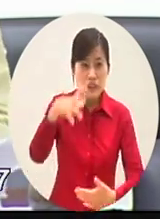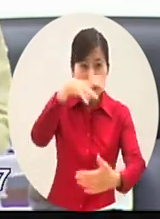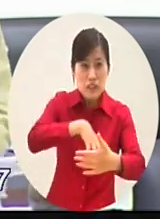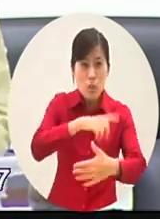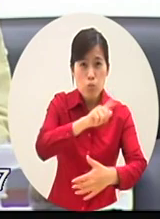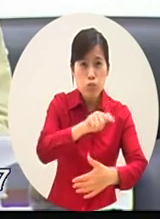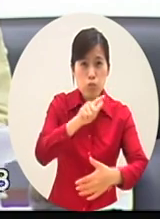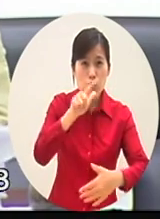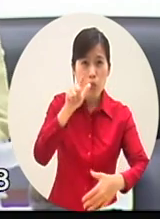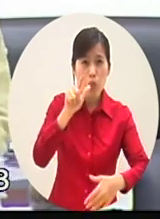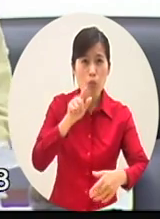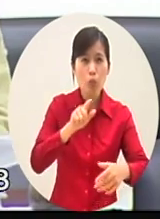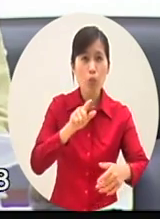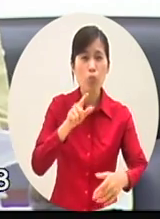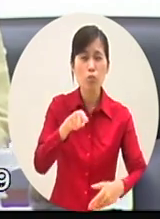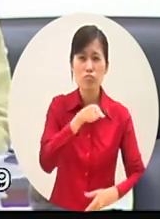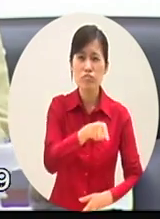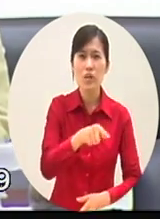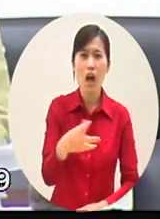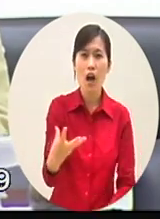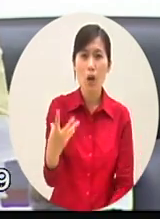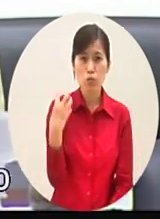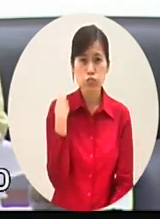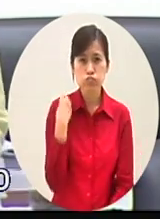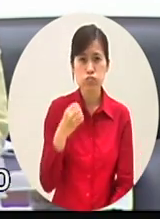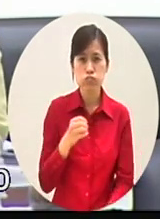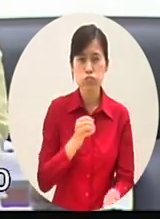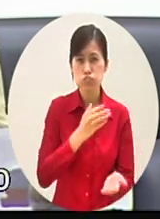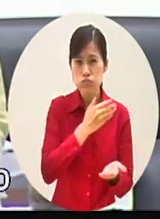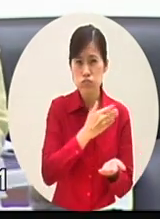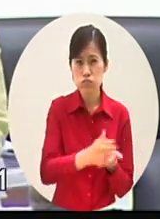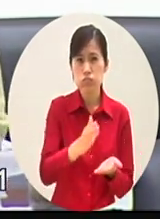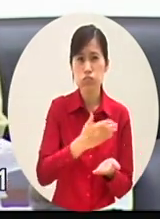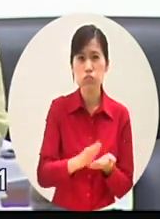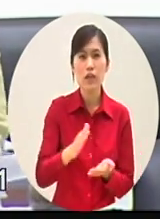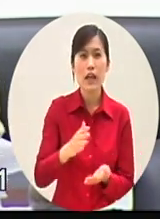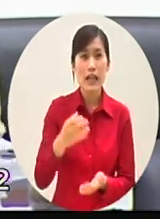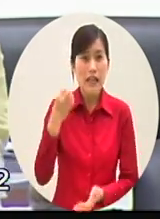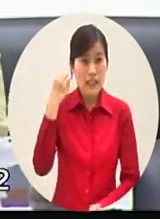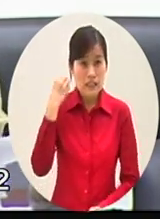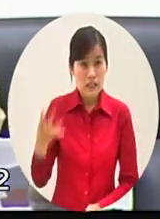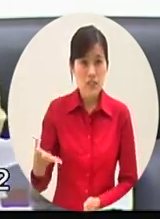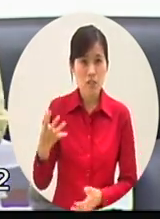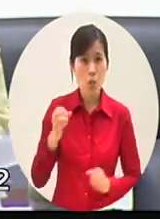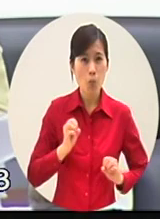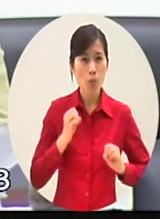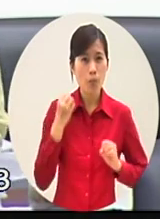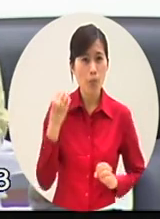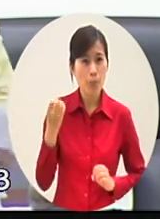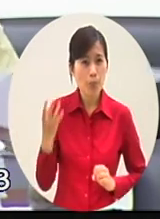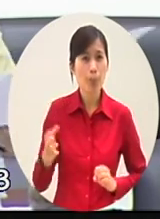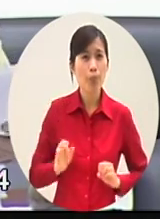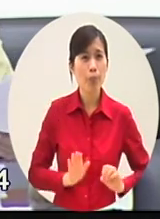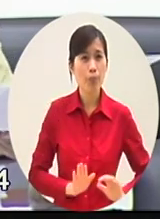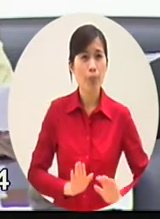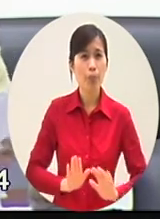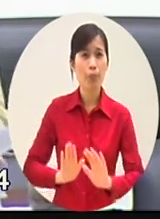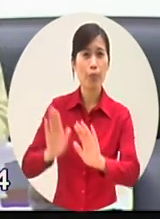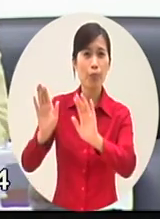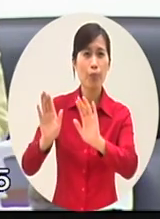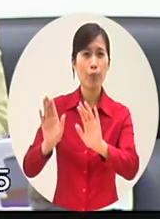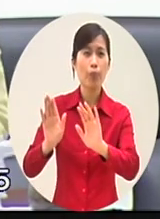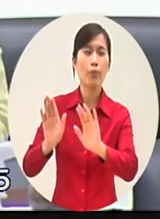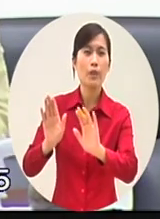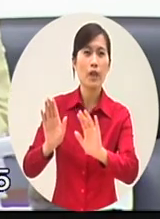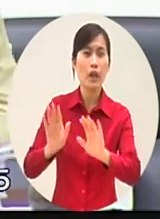同，已经旧了要必须淘汰了，然后新的已经又进步到他是共与环